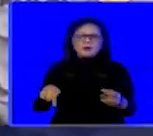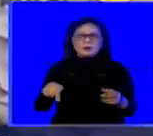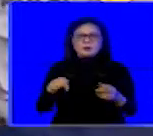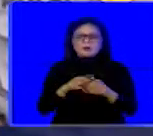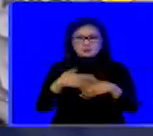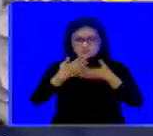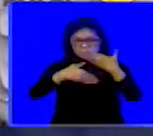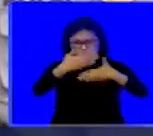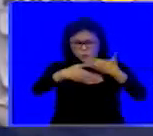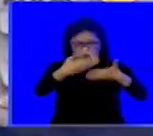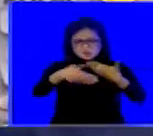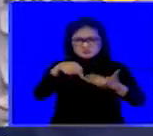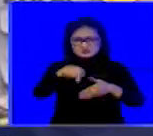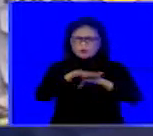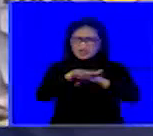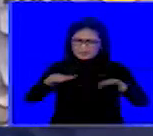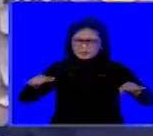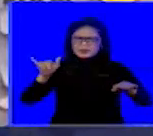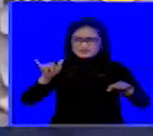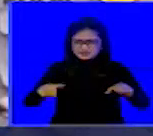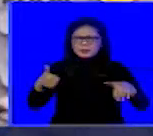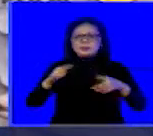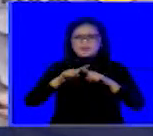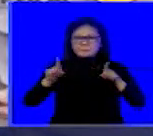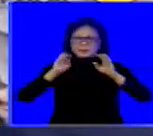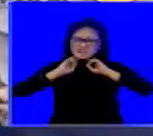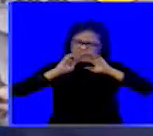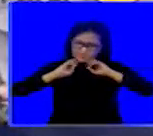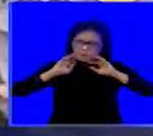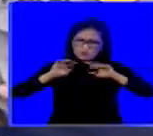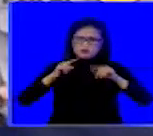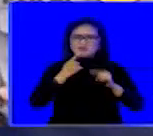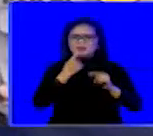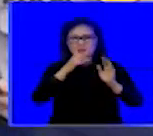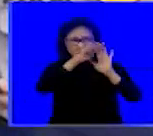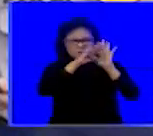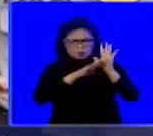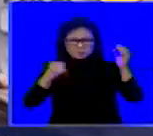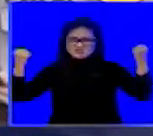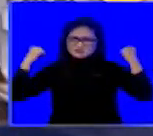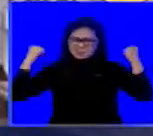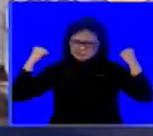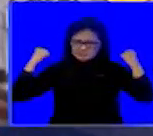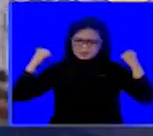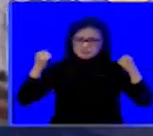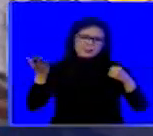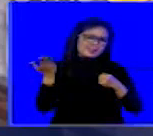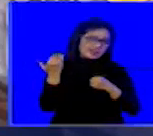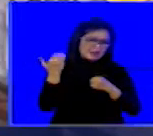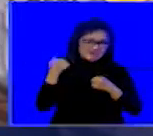juga pengamanan terhadap memberikan himbauan-himbauan terhadap masyarakat yang tidak berkerumun. Nah, tadi sudah kita berikan